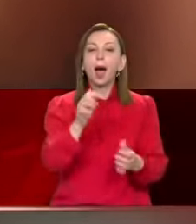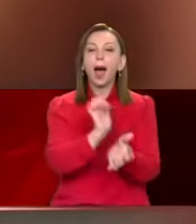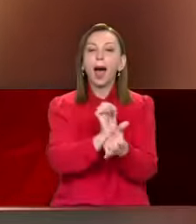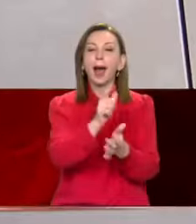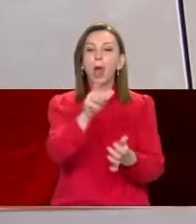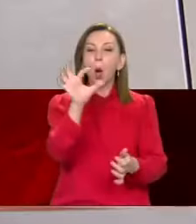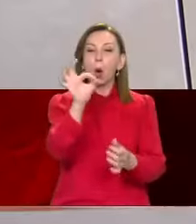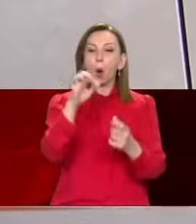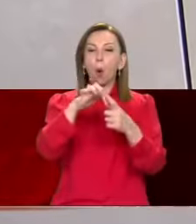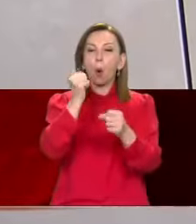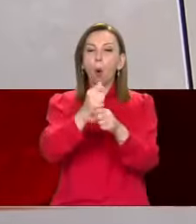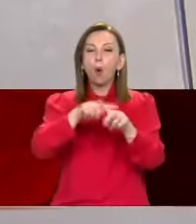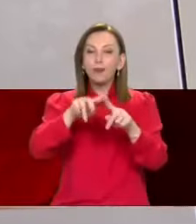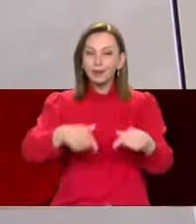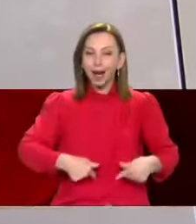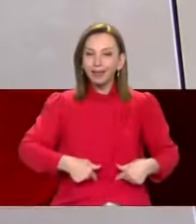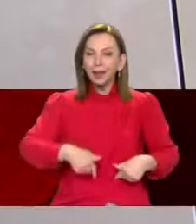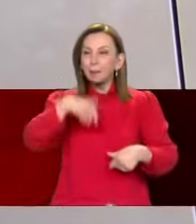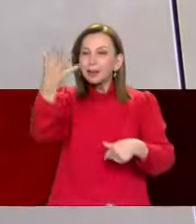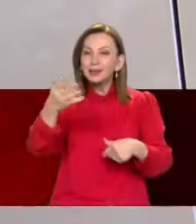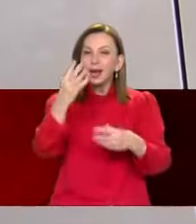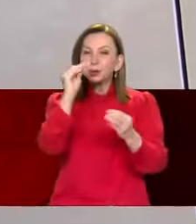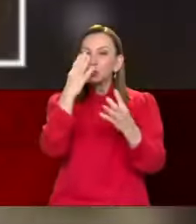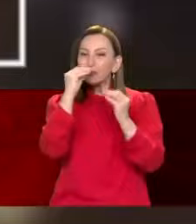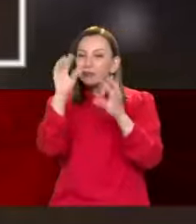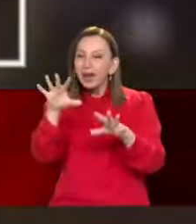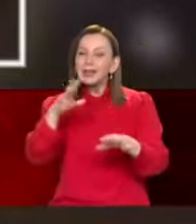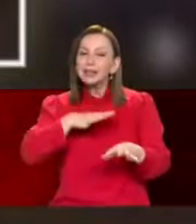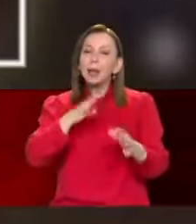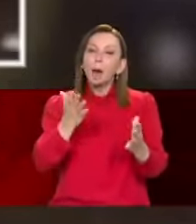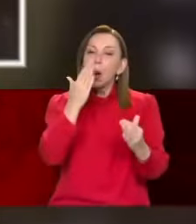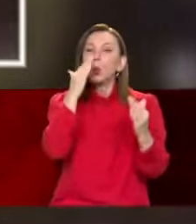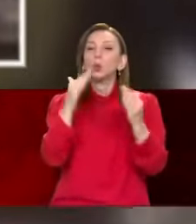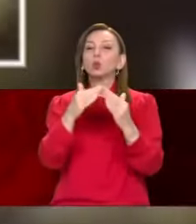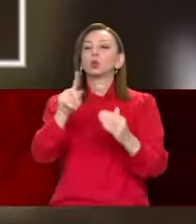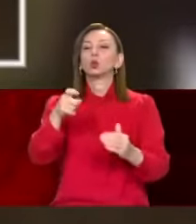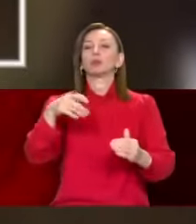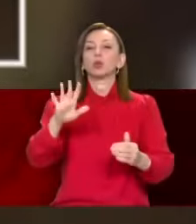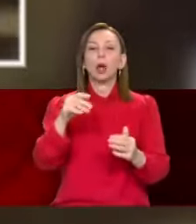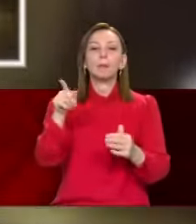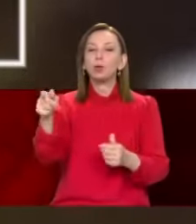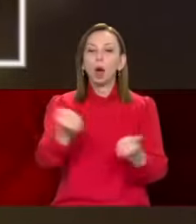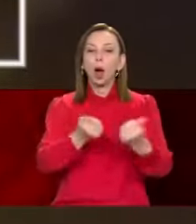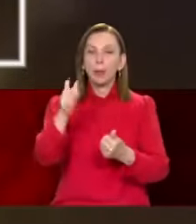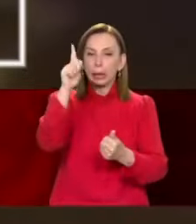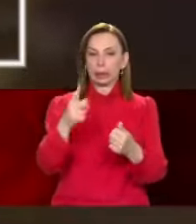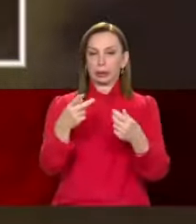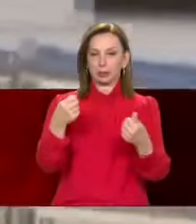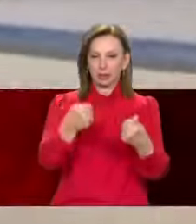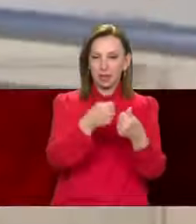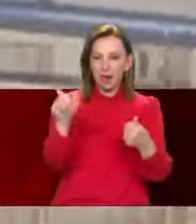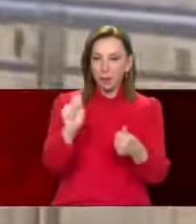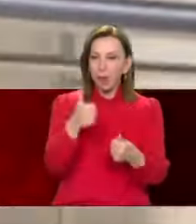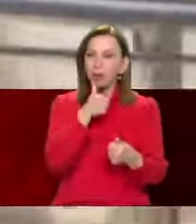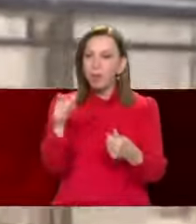bağışlamak istedi ama uygun görünmedi kullandığı ilaçlardan dolayı. Kazaya neden olan Emre Kırmızıgül ise önce serbest kaldı.